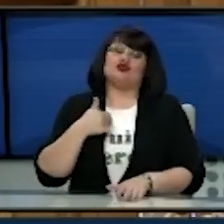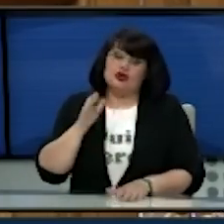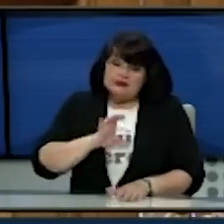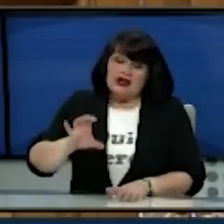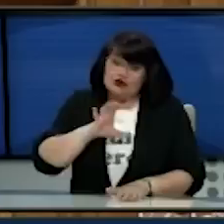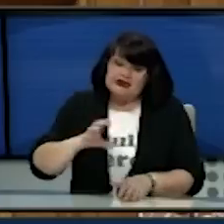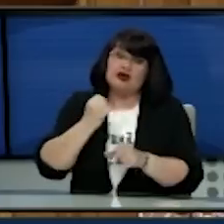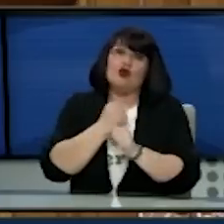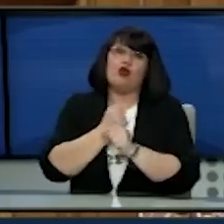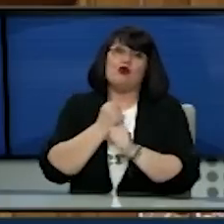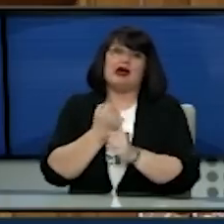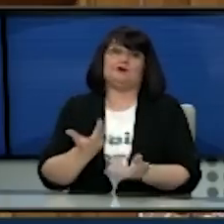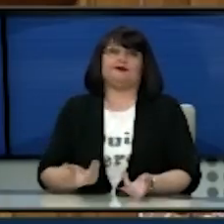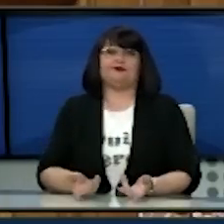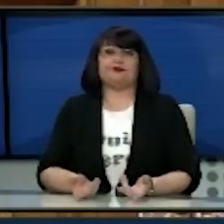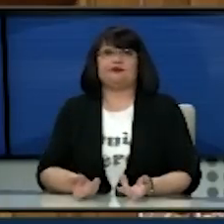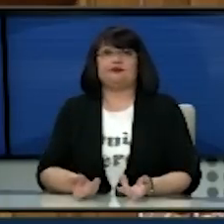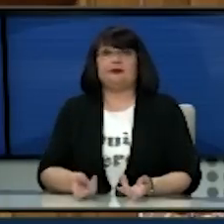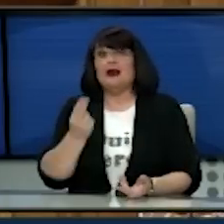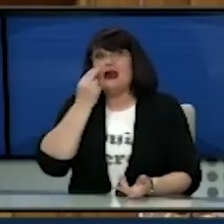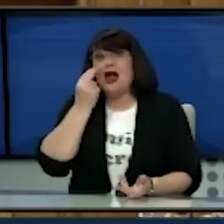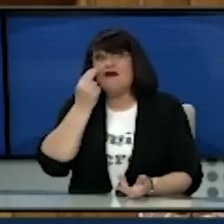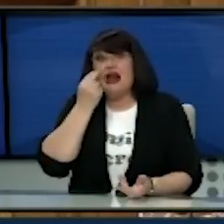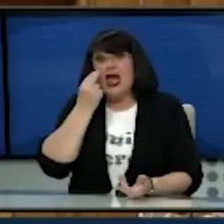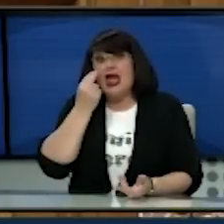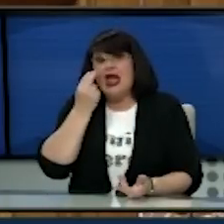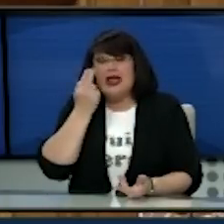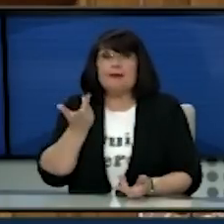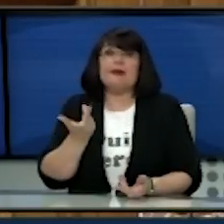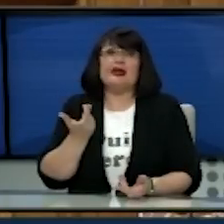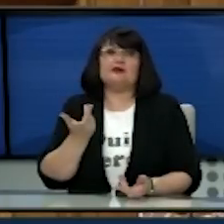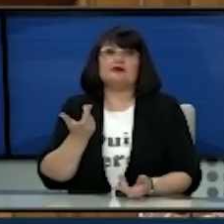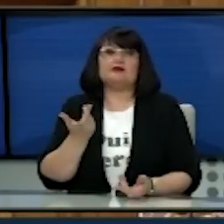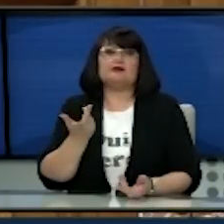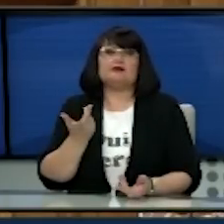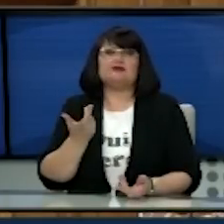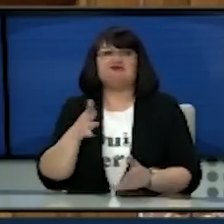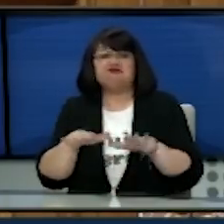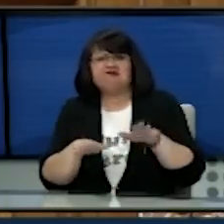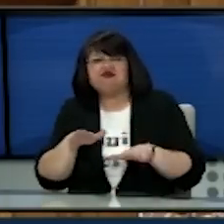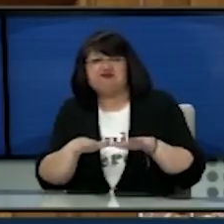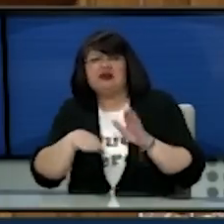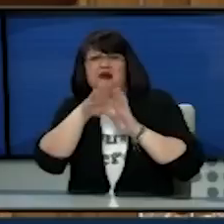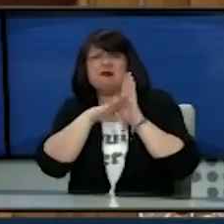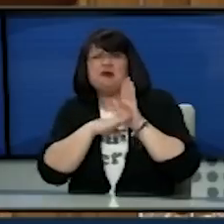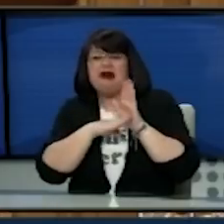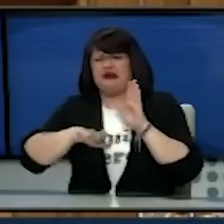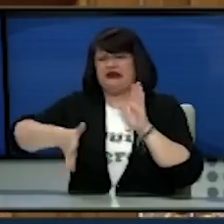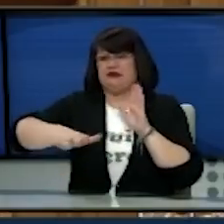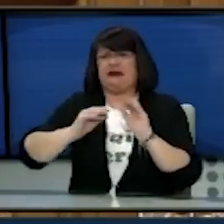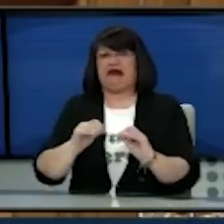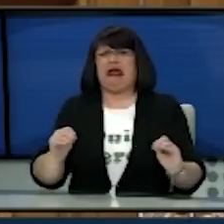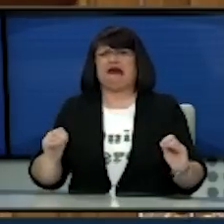εργασία? Διαθέσιμος να παρακολουθήσει αμφιβόλου ποιότητας και περιεχομένου προγράμματα